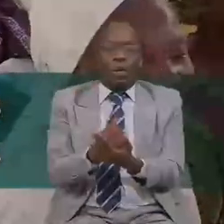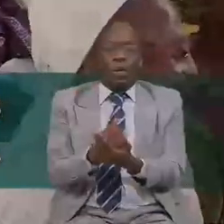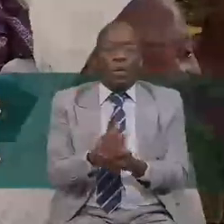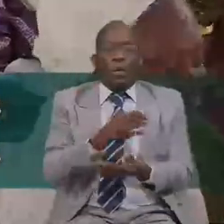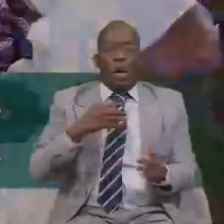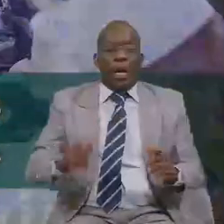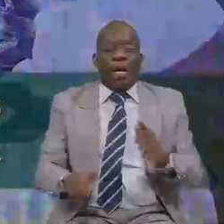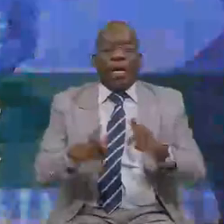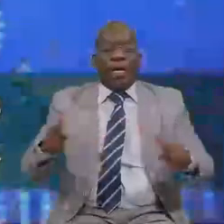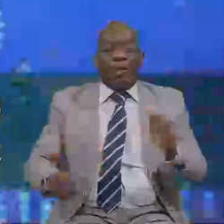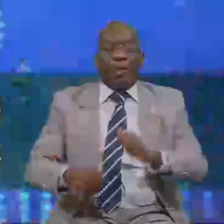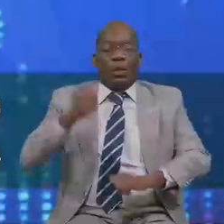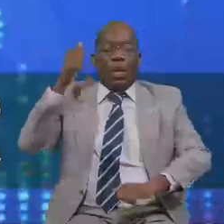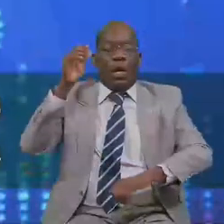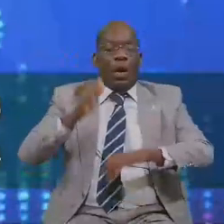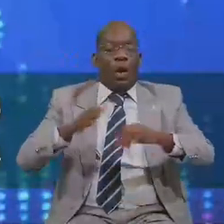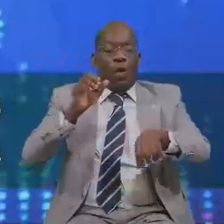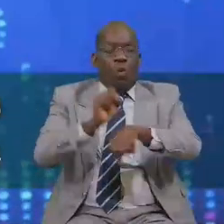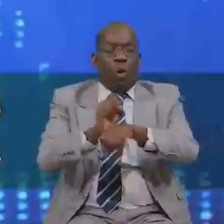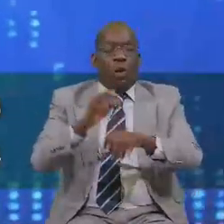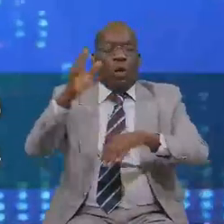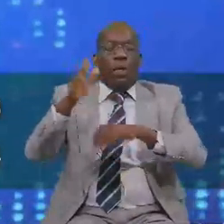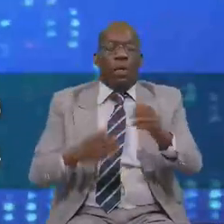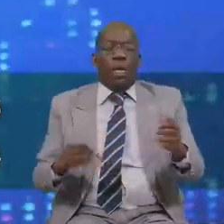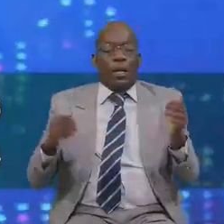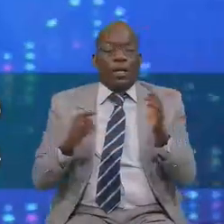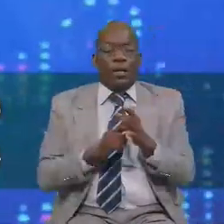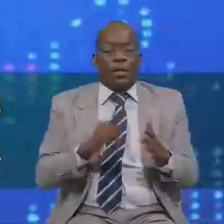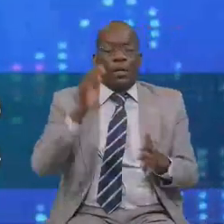Et il en fera de plus grandes parce que de